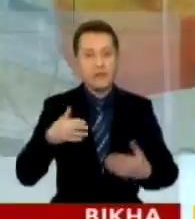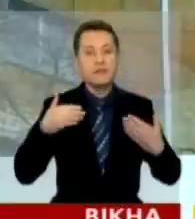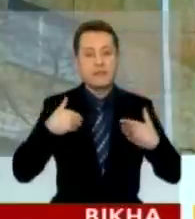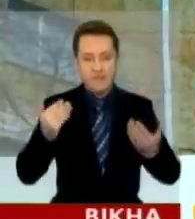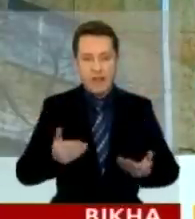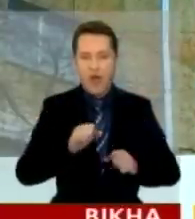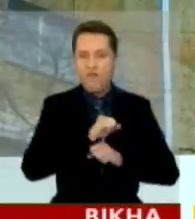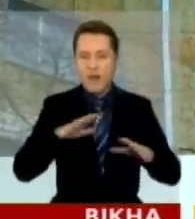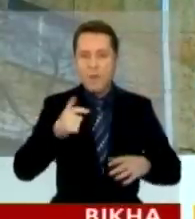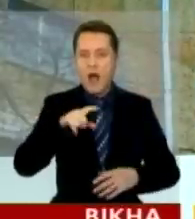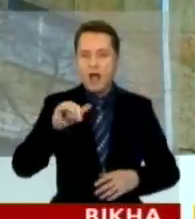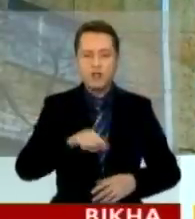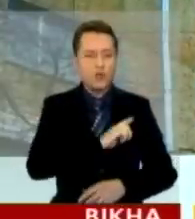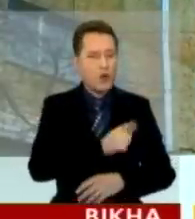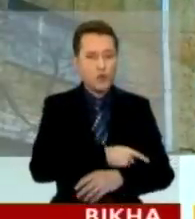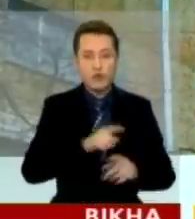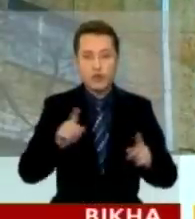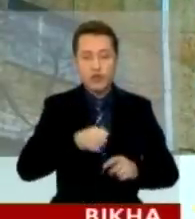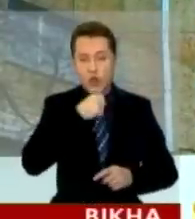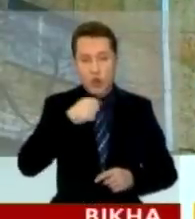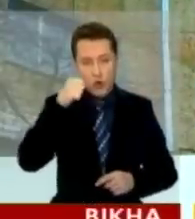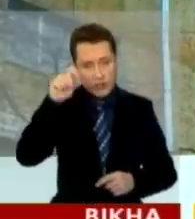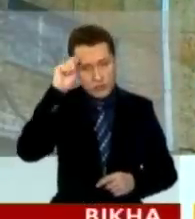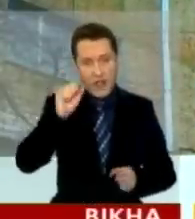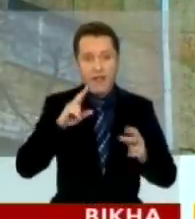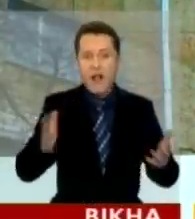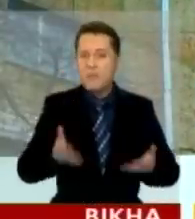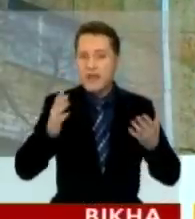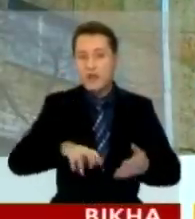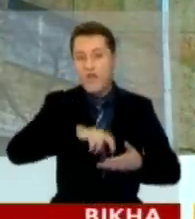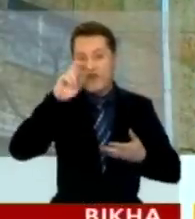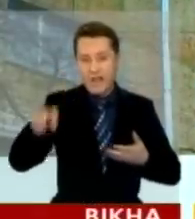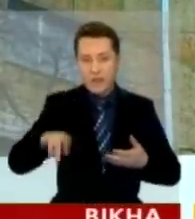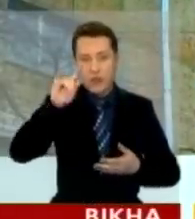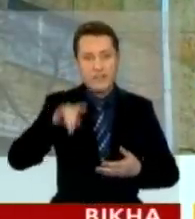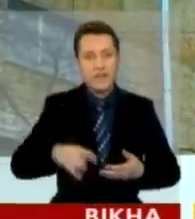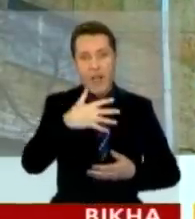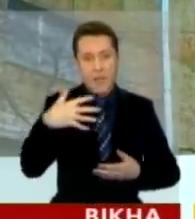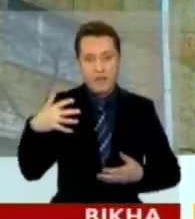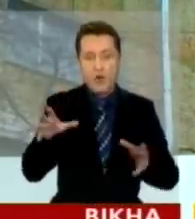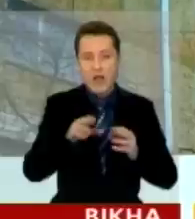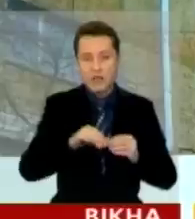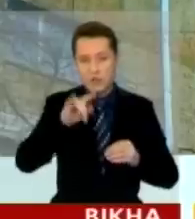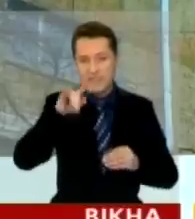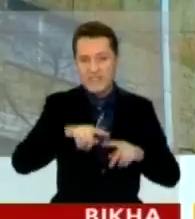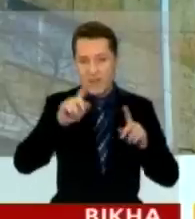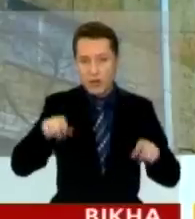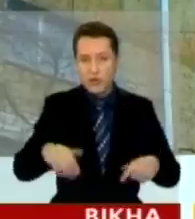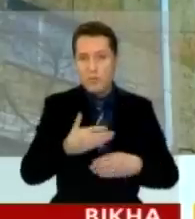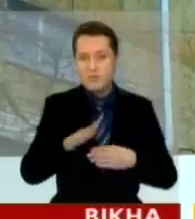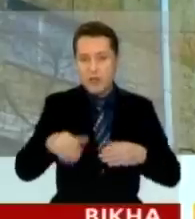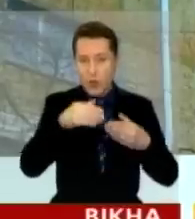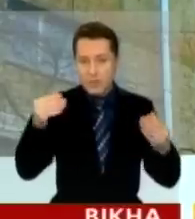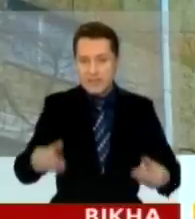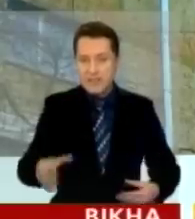Вибух газу був таким потужним, що дорослого чоловіка, наче пір'їну, викинуло з вікна 5-го поверху разом з шибками і шматком стіни, а весь